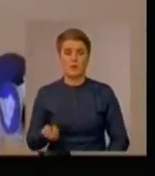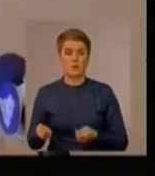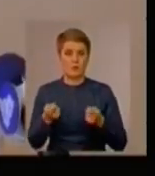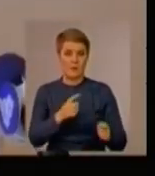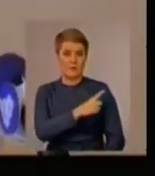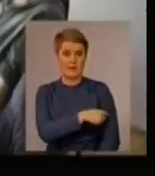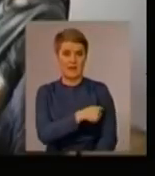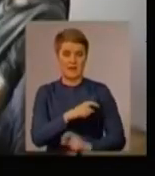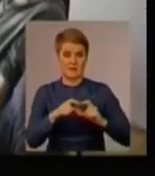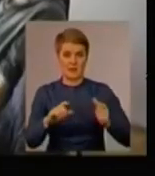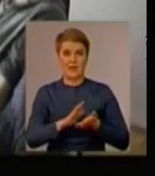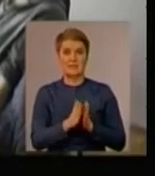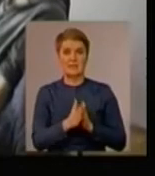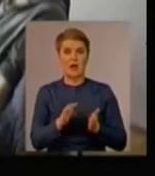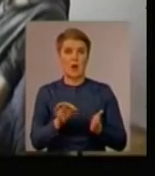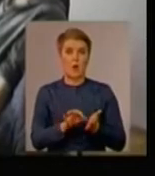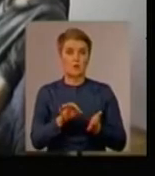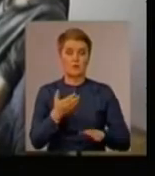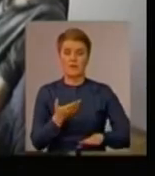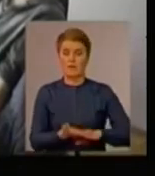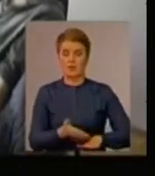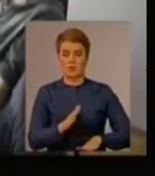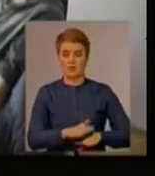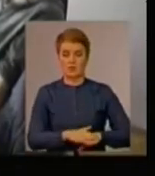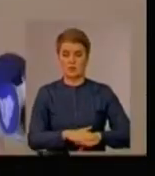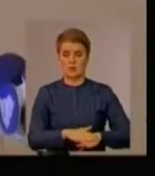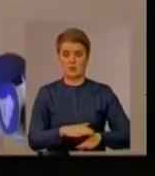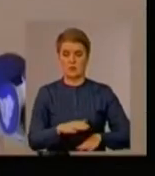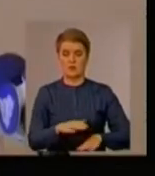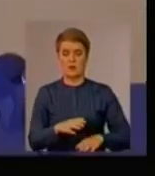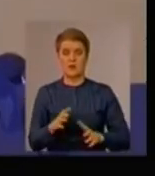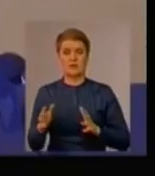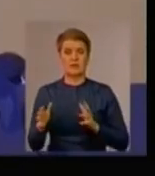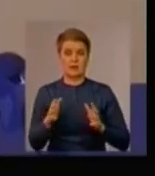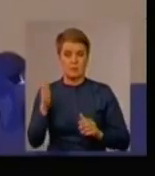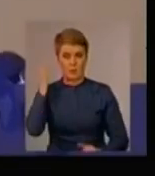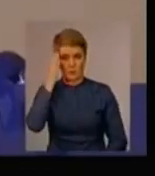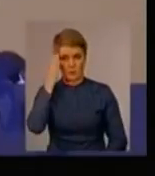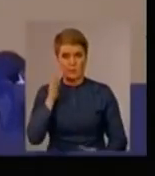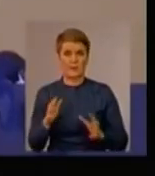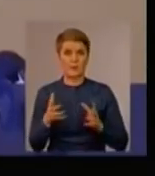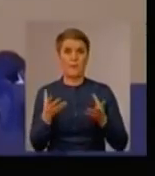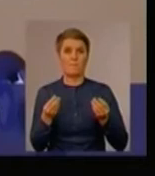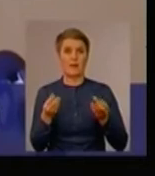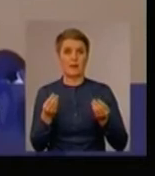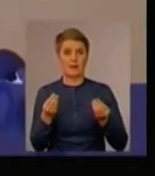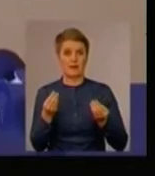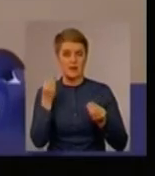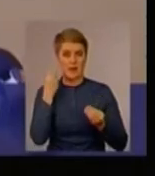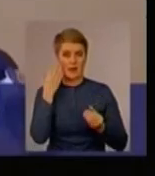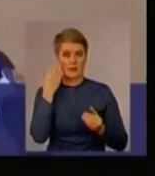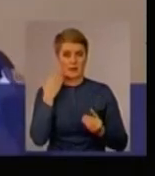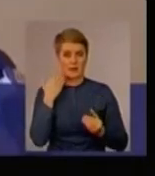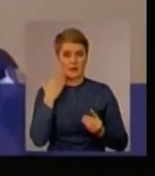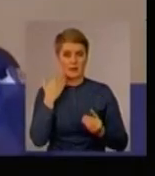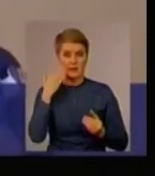до лікарні, стан оцінювали як тяжкий. Діагноз при поступленні – забій головного мозку, забій м'яких тканин лівої